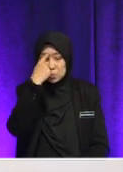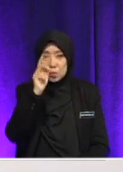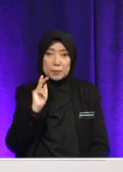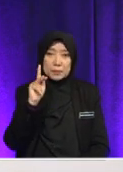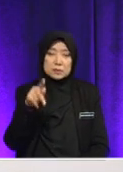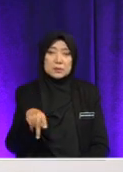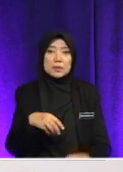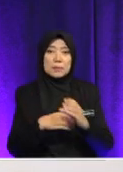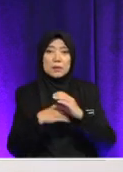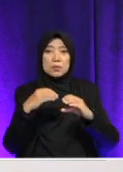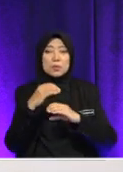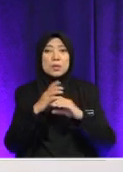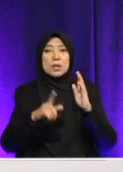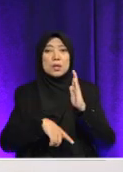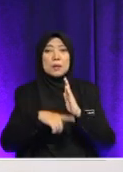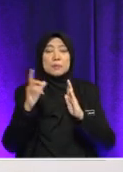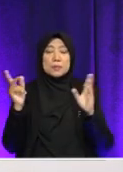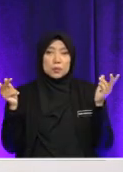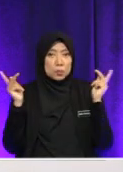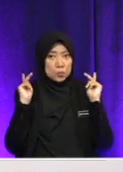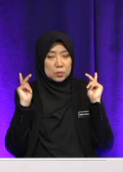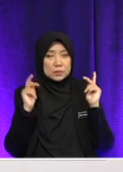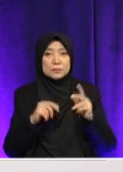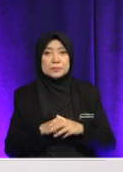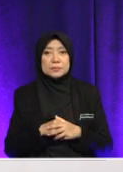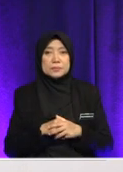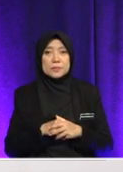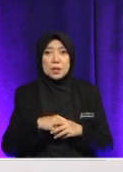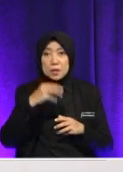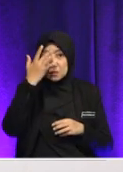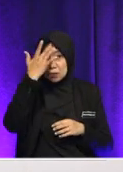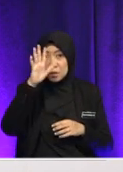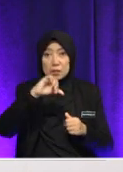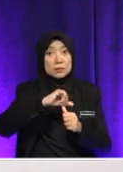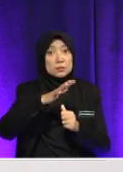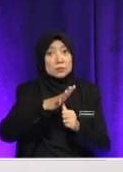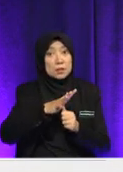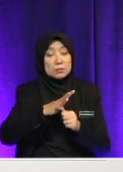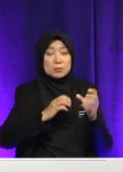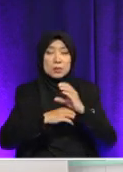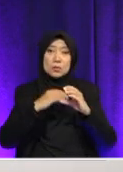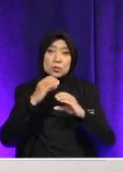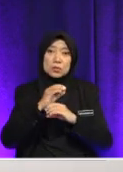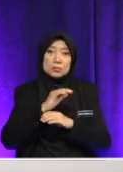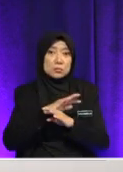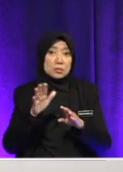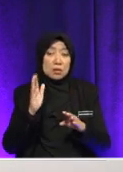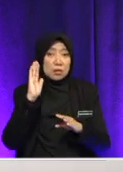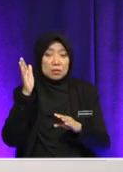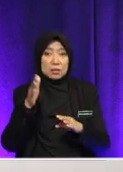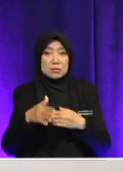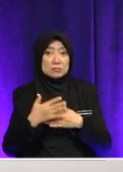yang lebih tumbuh dan juga kuat Oke pandai bagunan itu akan bangunan itu tidak kamu udah